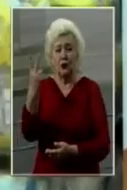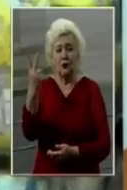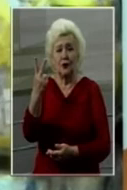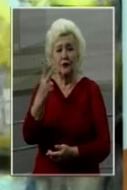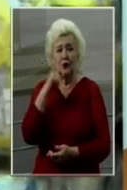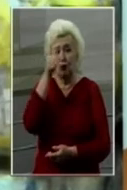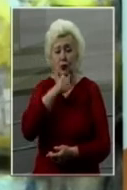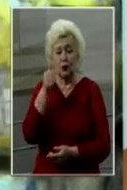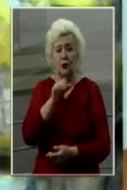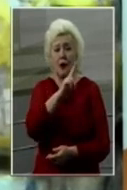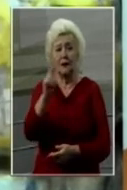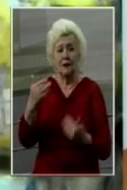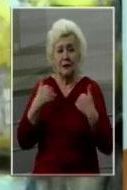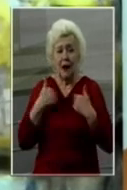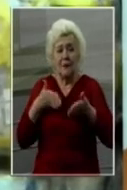я народила дитину,